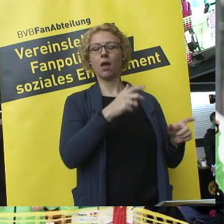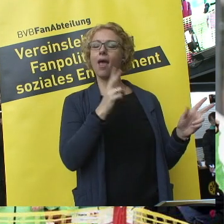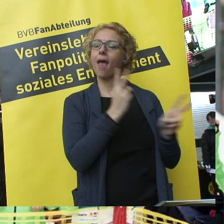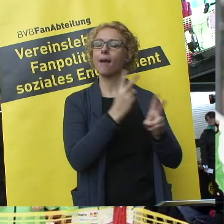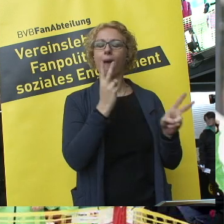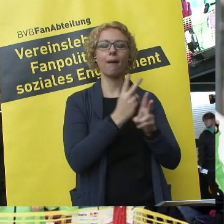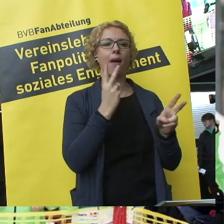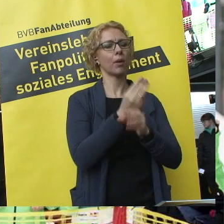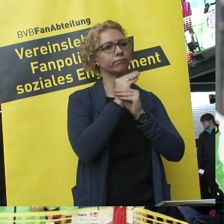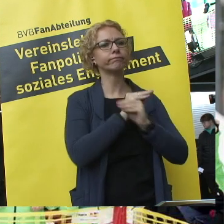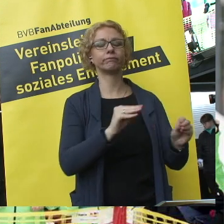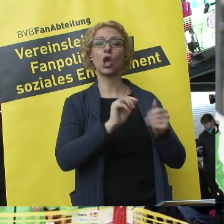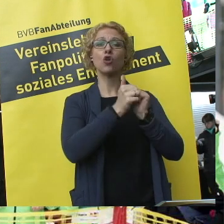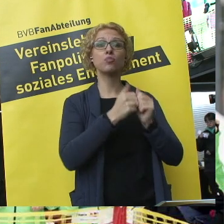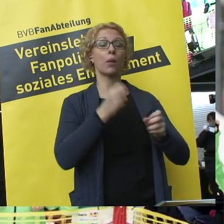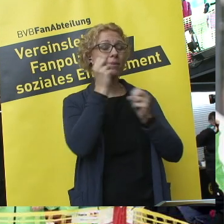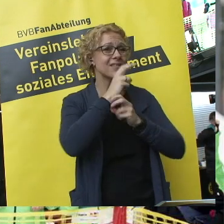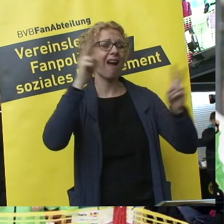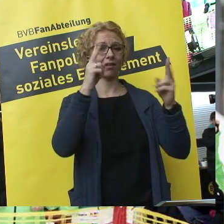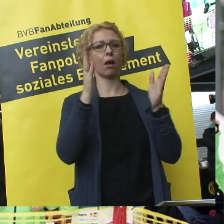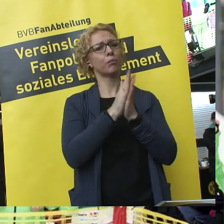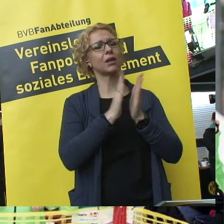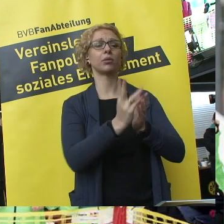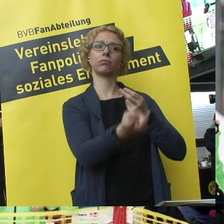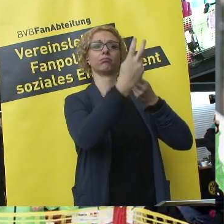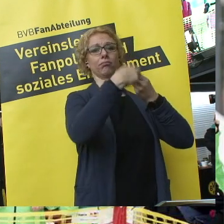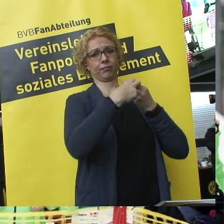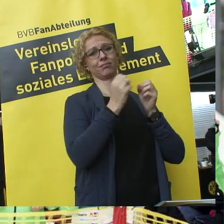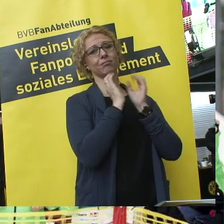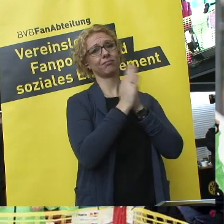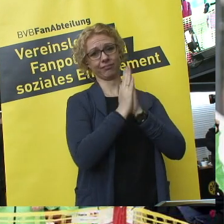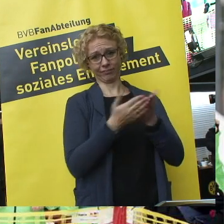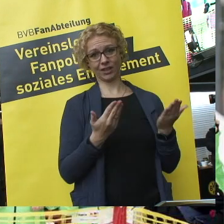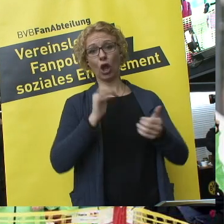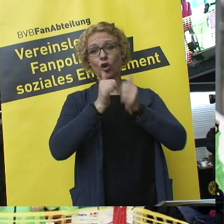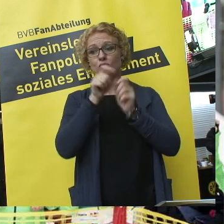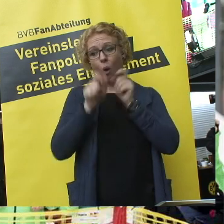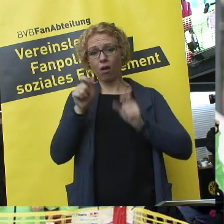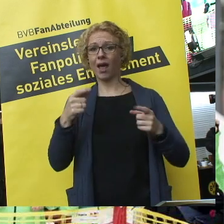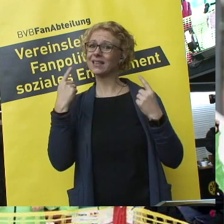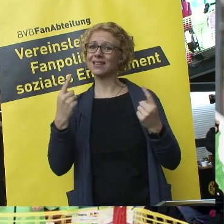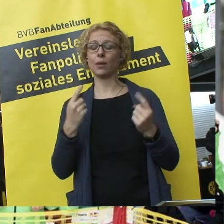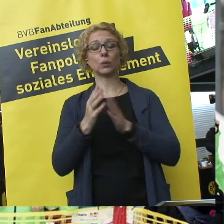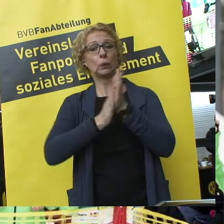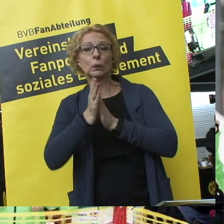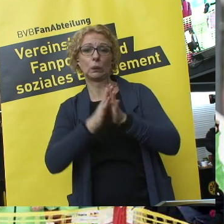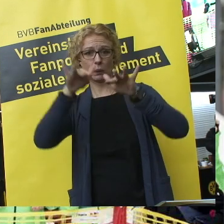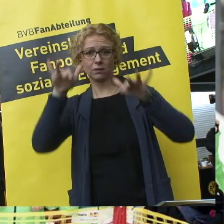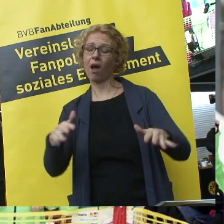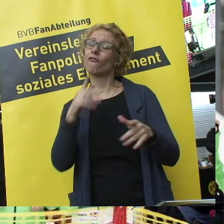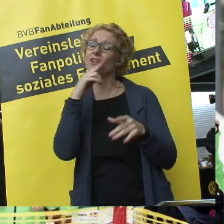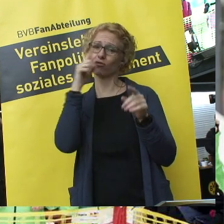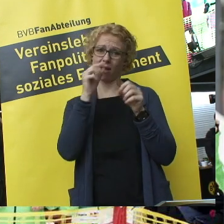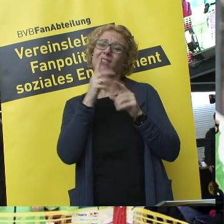immer wieder an die Sportbegeisterten, arbeitet bei uns mit. Unsere Sportler sind fair, begeisterungsfähig, ihr werdet viel Spaß